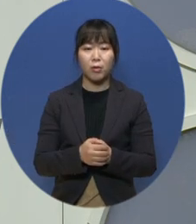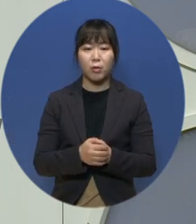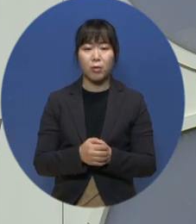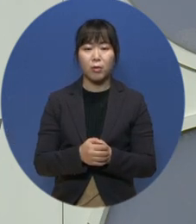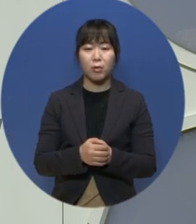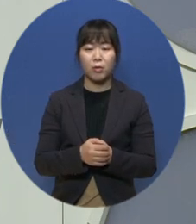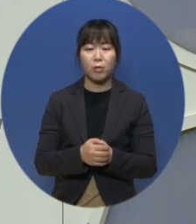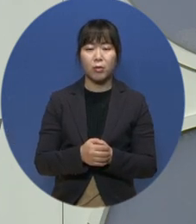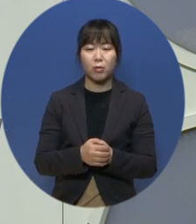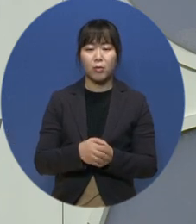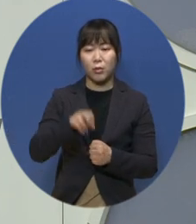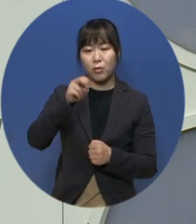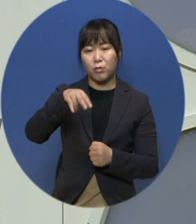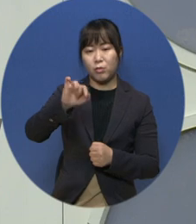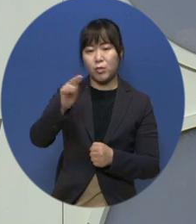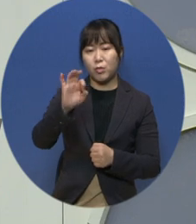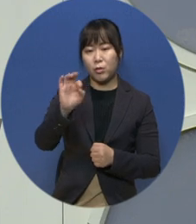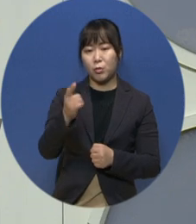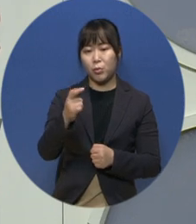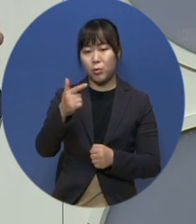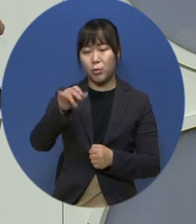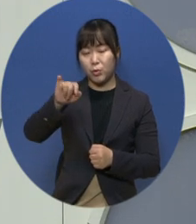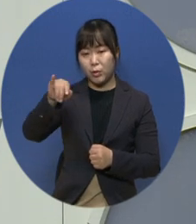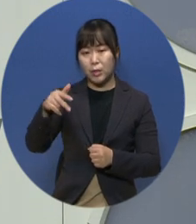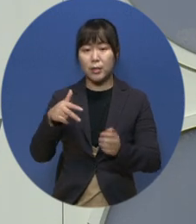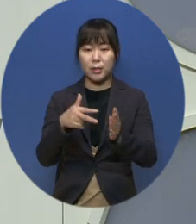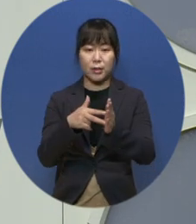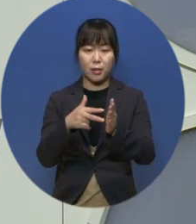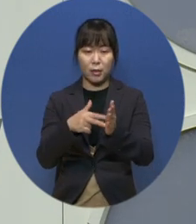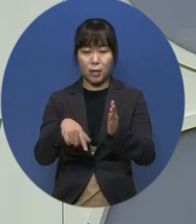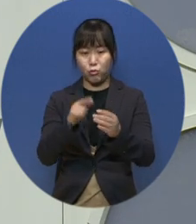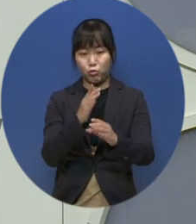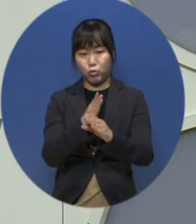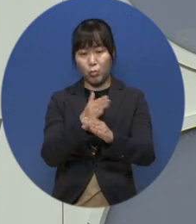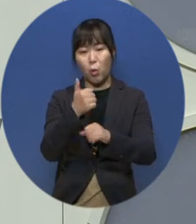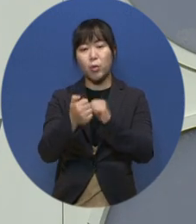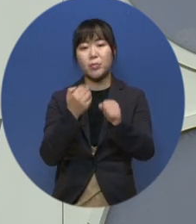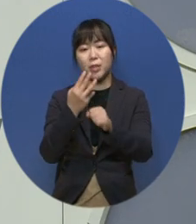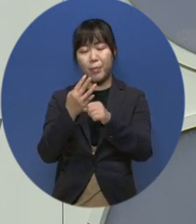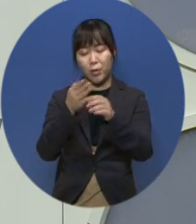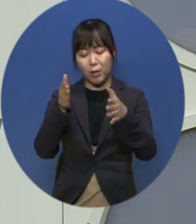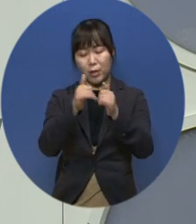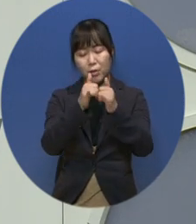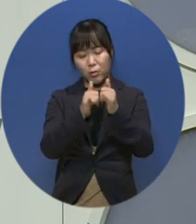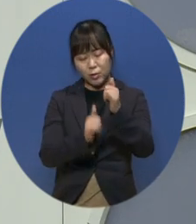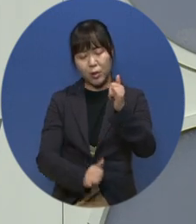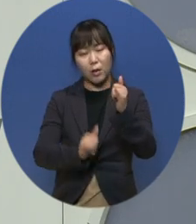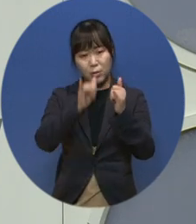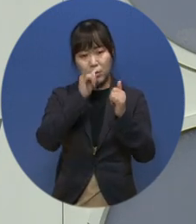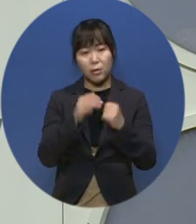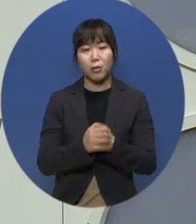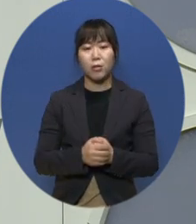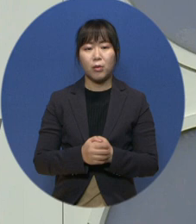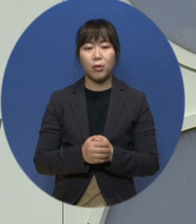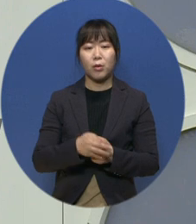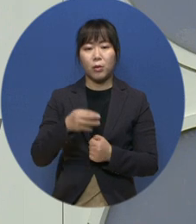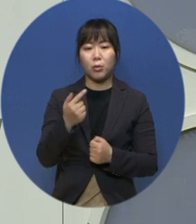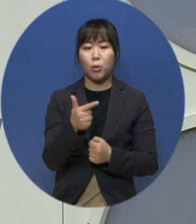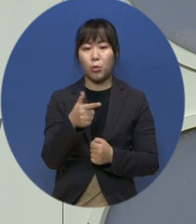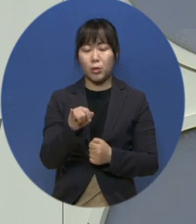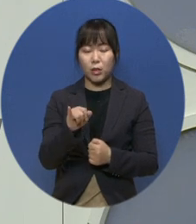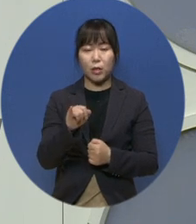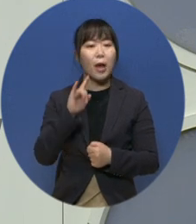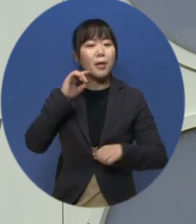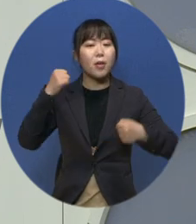오닐 Theater Center라고 거기를 중심으로 53년의 역사를 가지고 있는데요. 토니 연극상도 두 번 받았고요. 예.